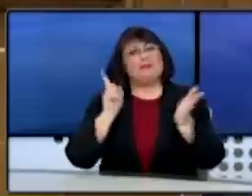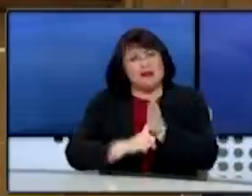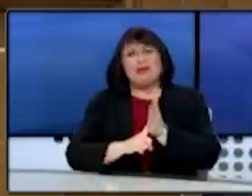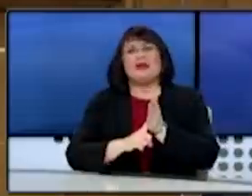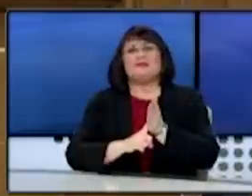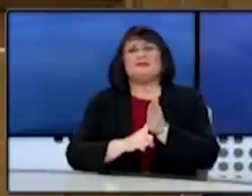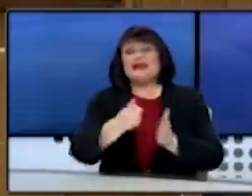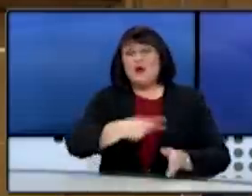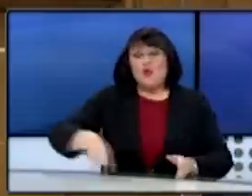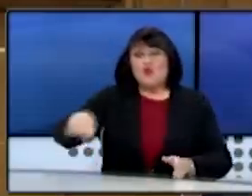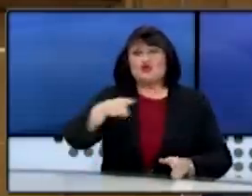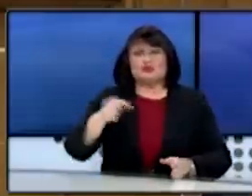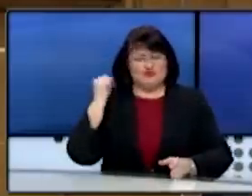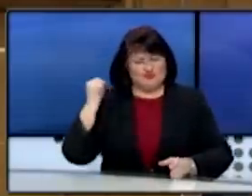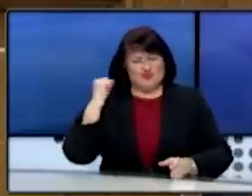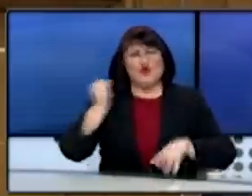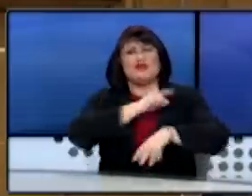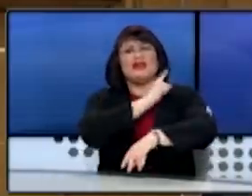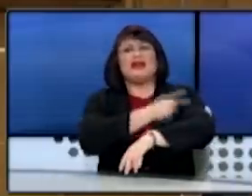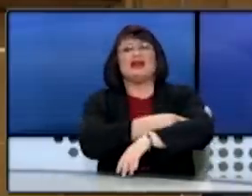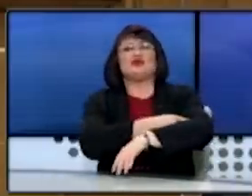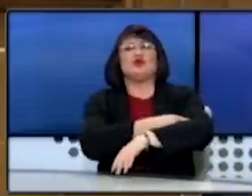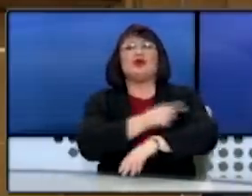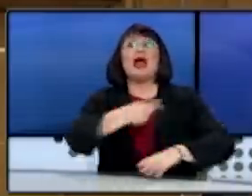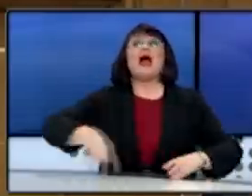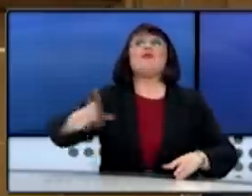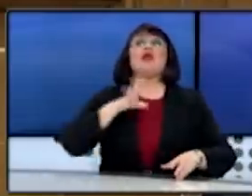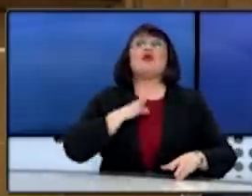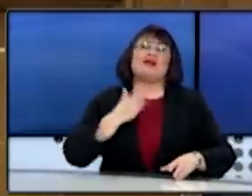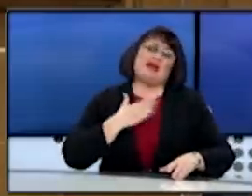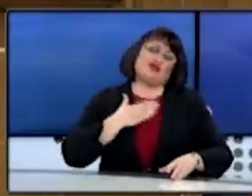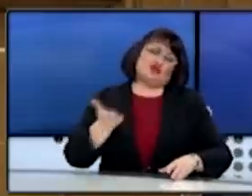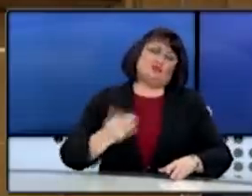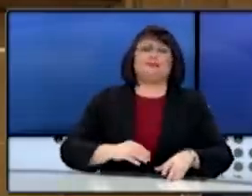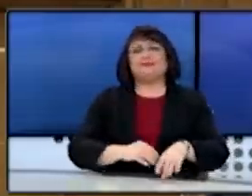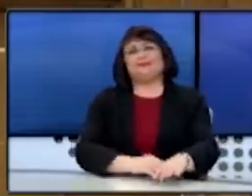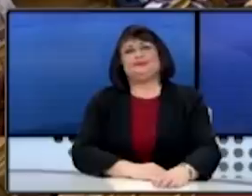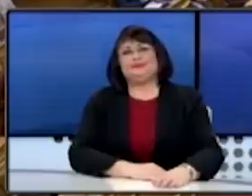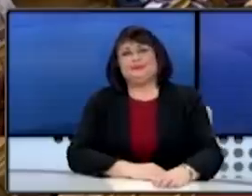να γίνει ακόμα πολύ πιο δυνατό από τον ίδιο το λαό. Σας ευχαριστώ.